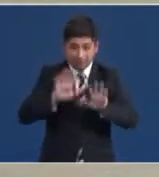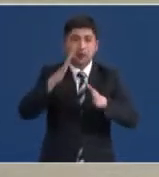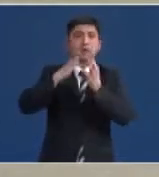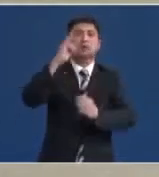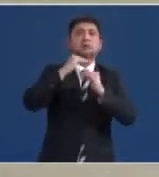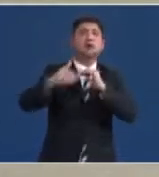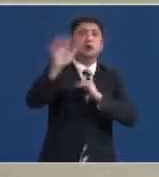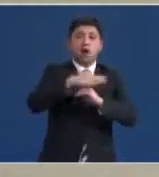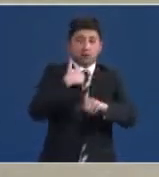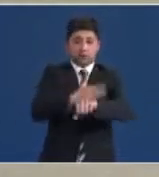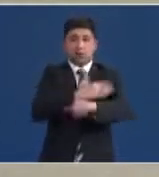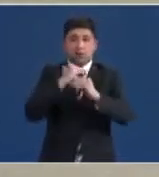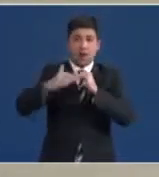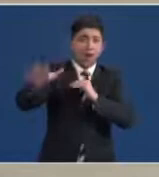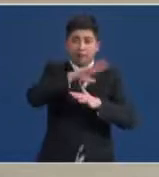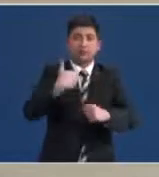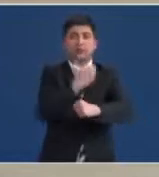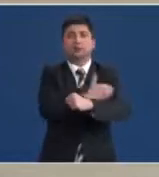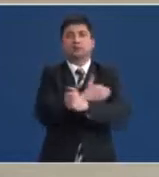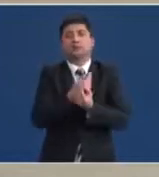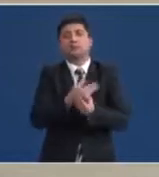insanımızın halkımızın hizmetine sunacağız